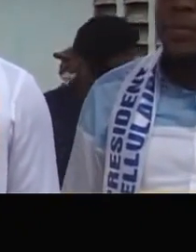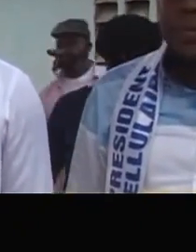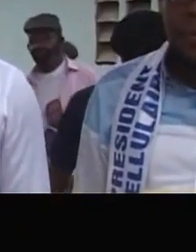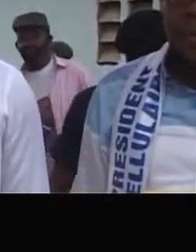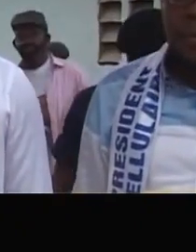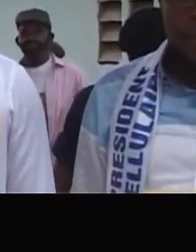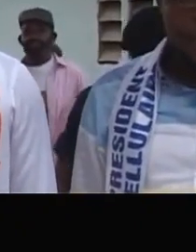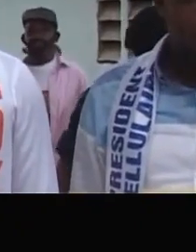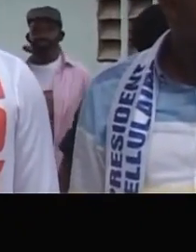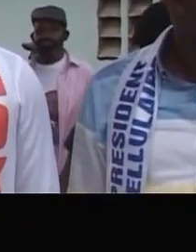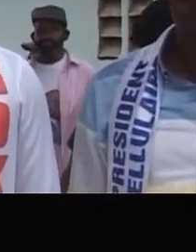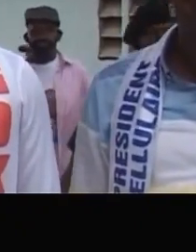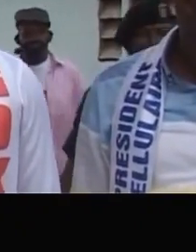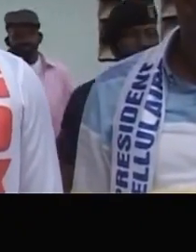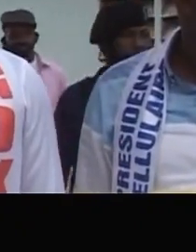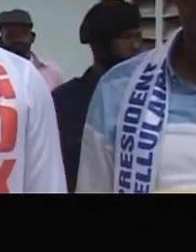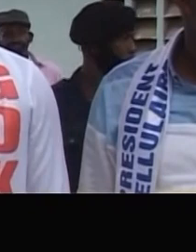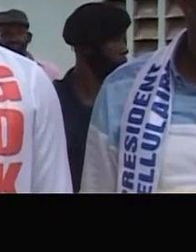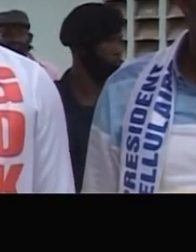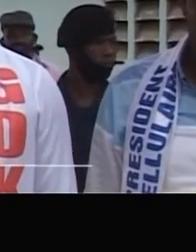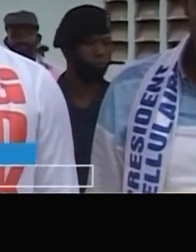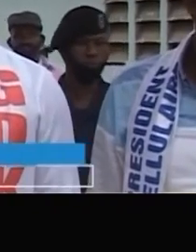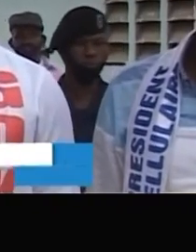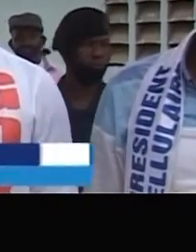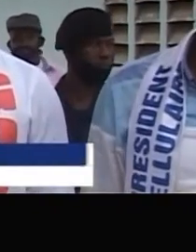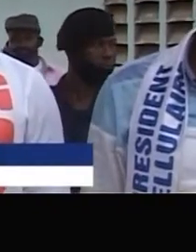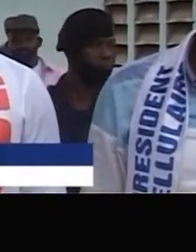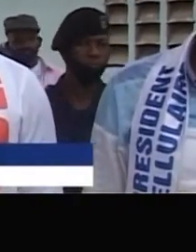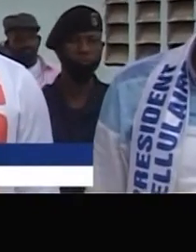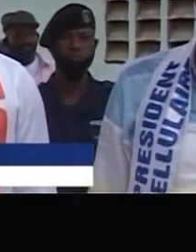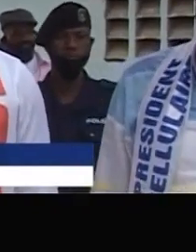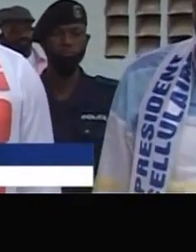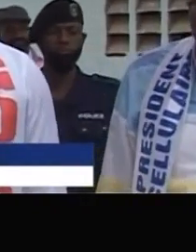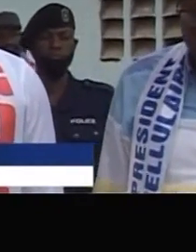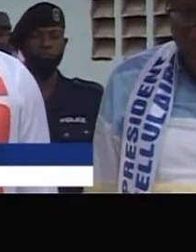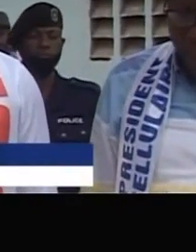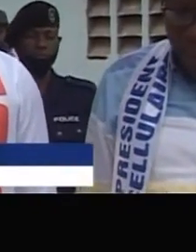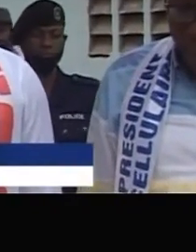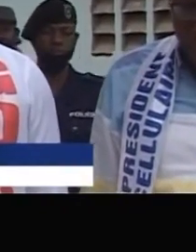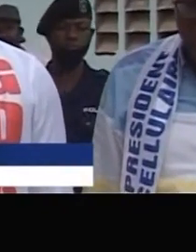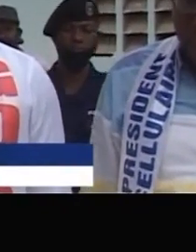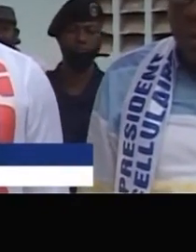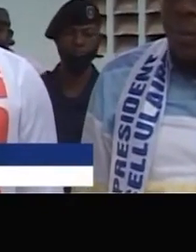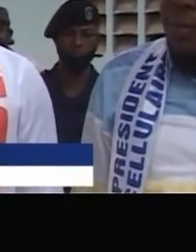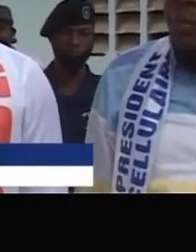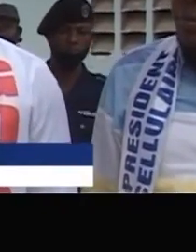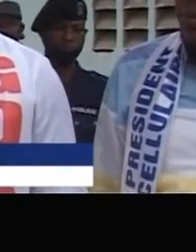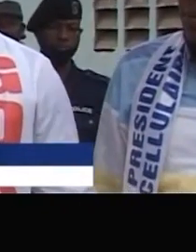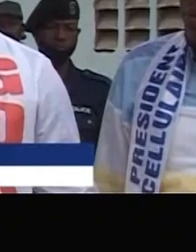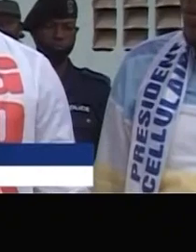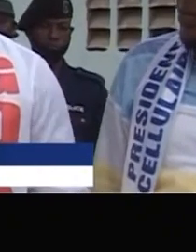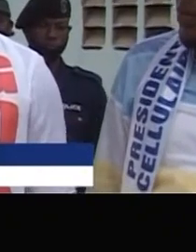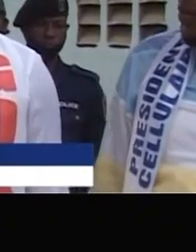l'Union sacrée, qui est une vision, une nouvelle vision de gouvernance de notre pays. Et cette vision-là doit